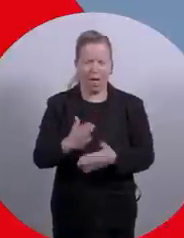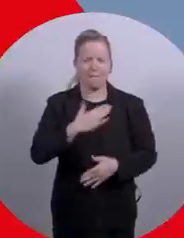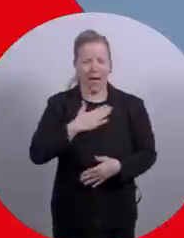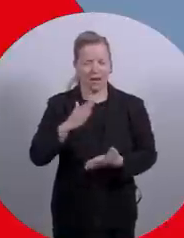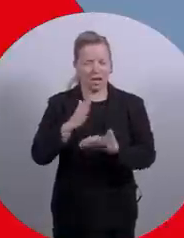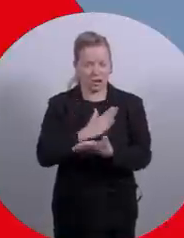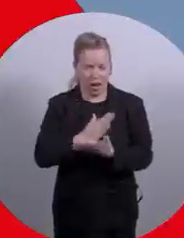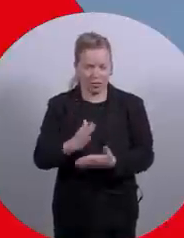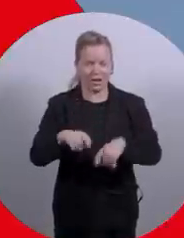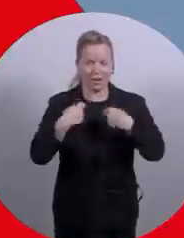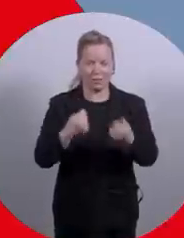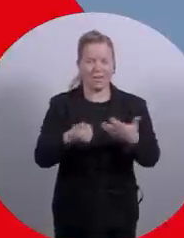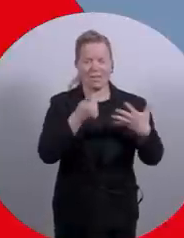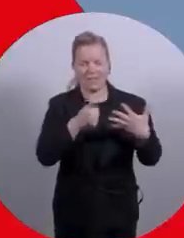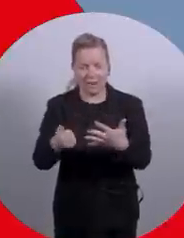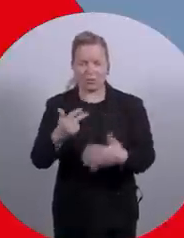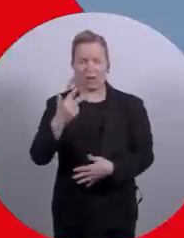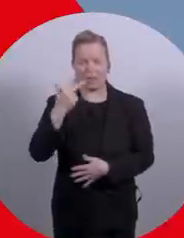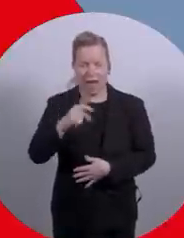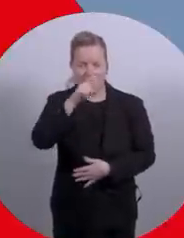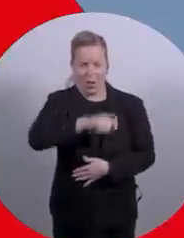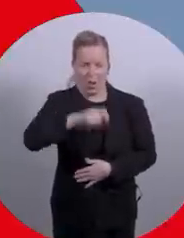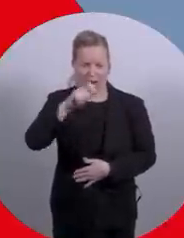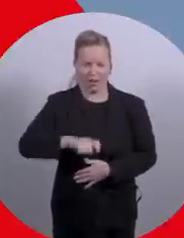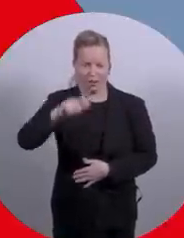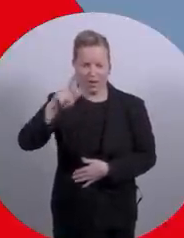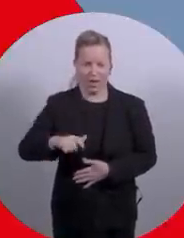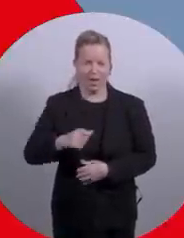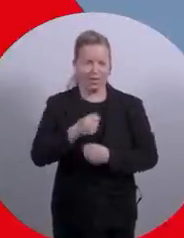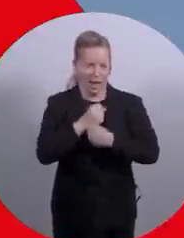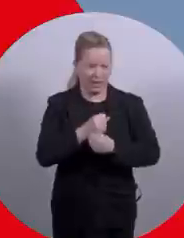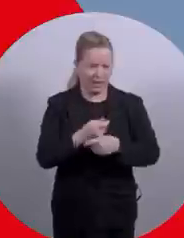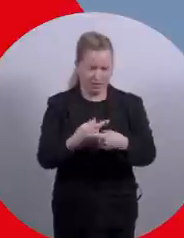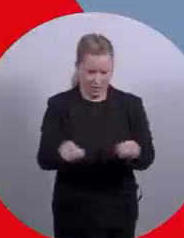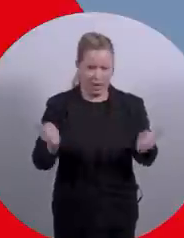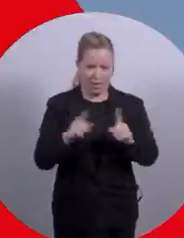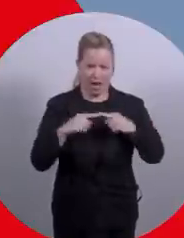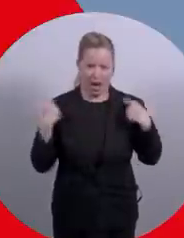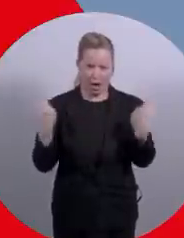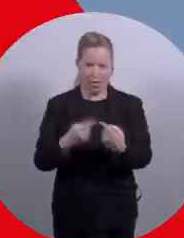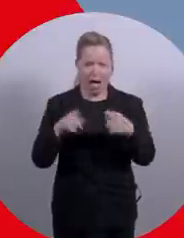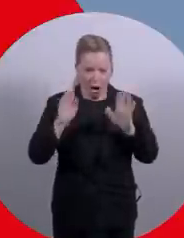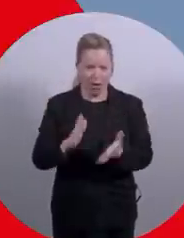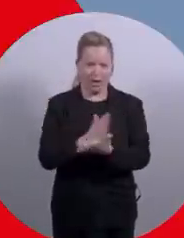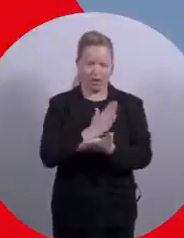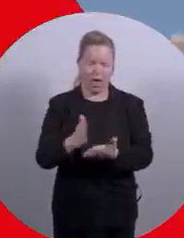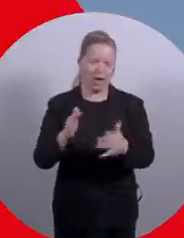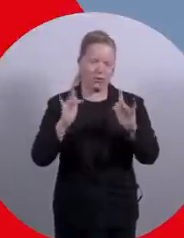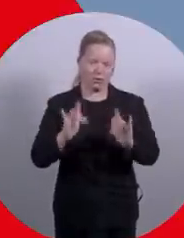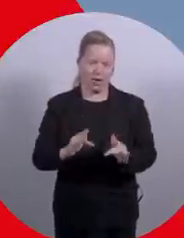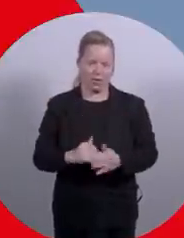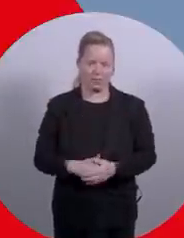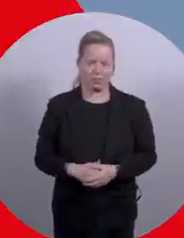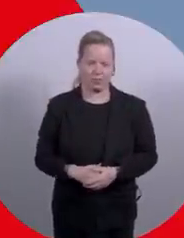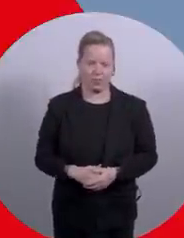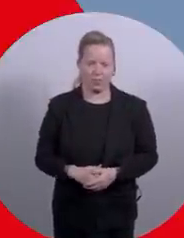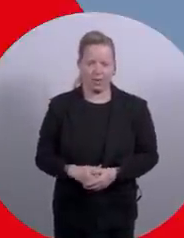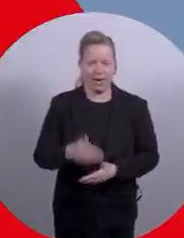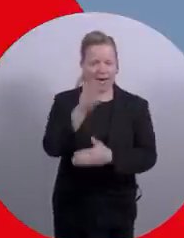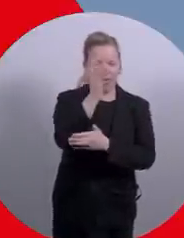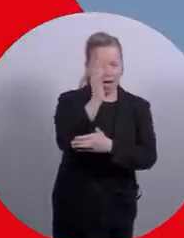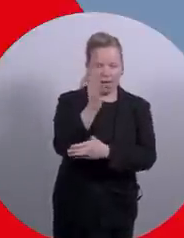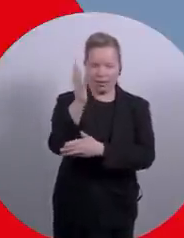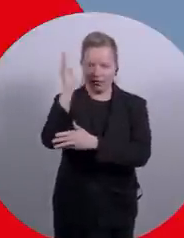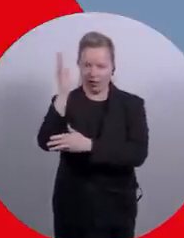gibt 63 Leiterinnen die auf irgendeine Art und Weise auch ihre Entscheidung gekommen sind und wissen was wenn man die Referate heute gesehen